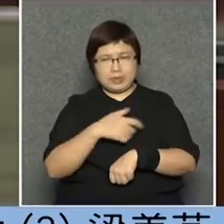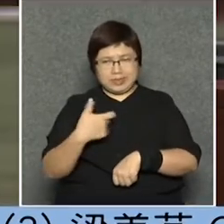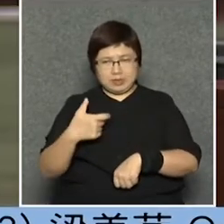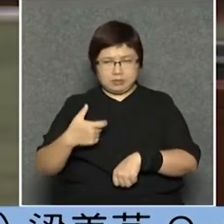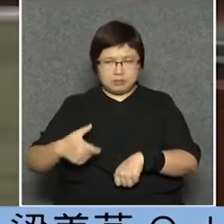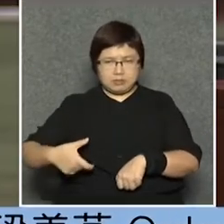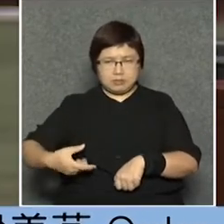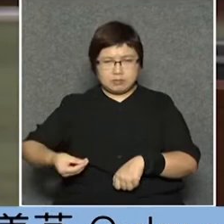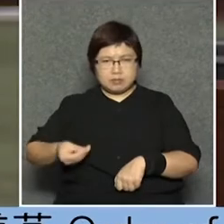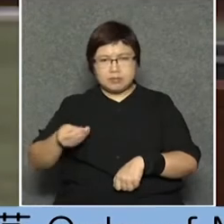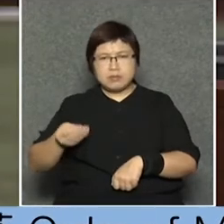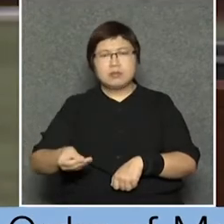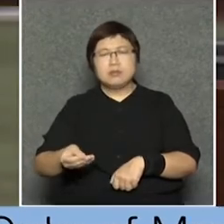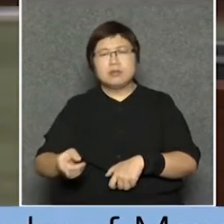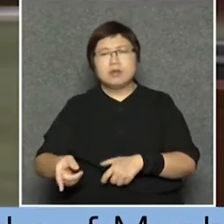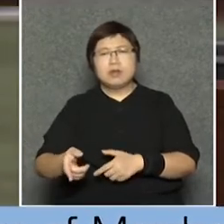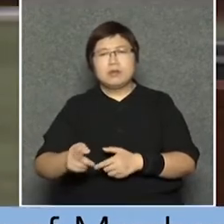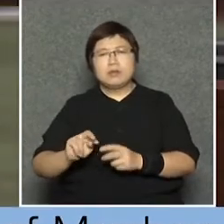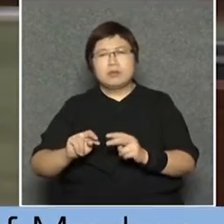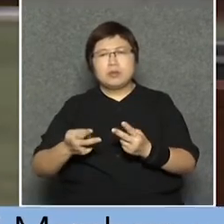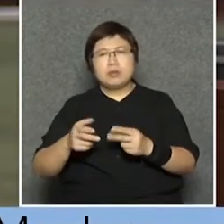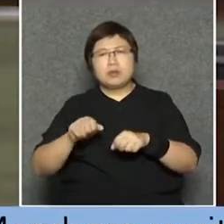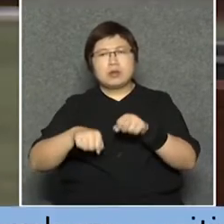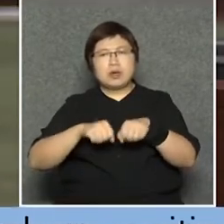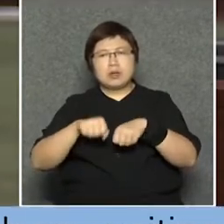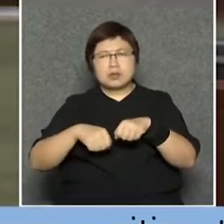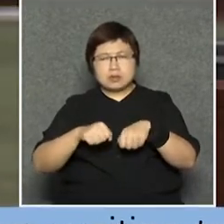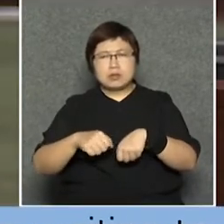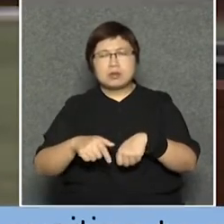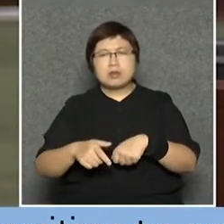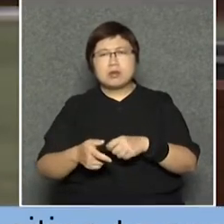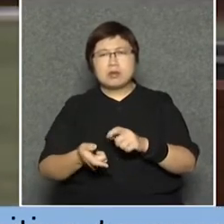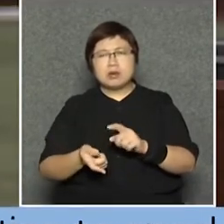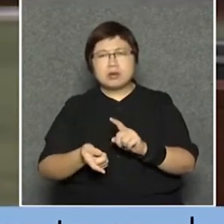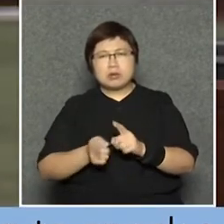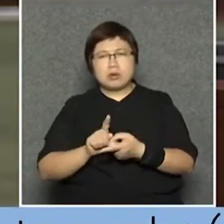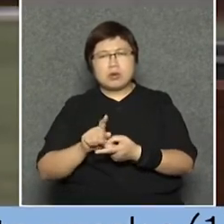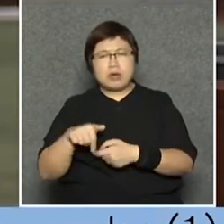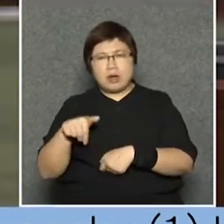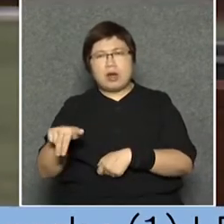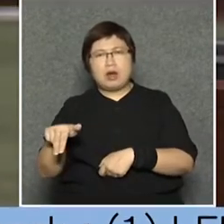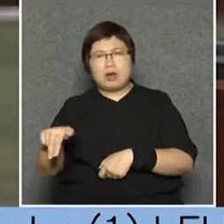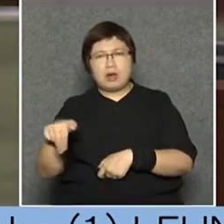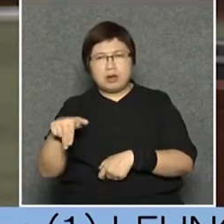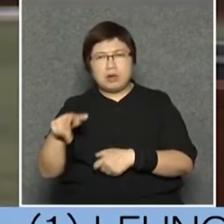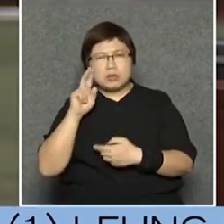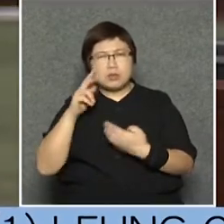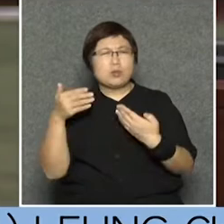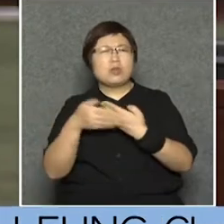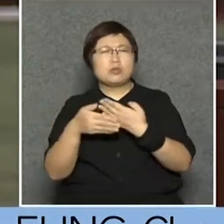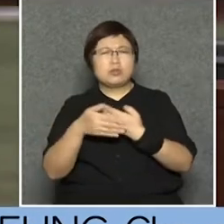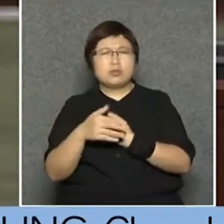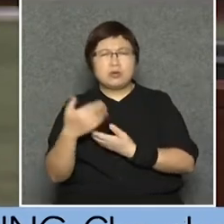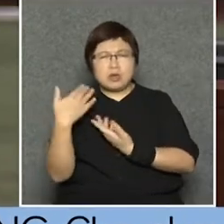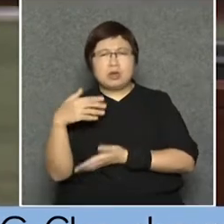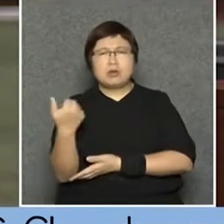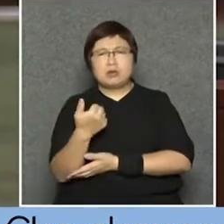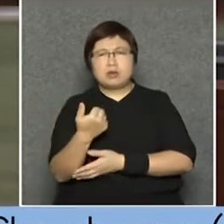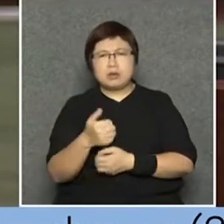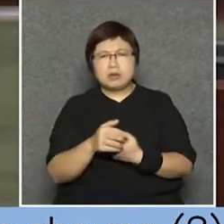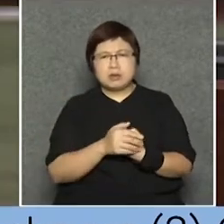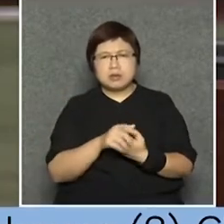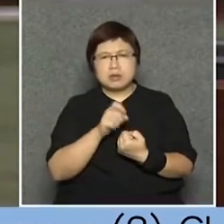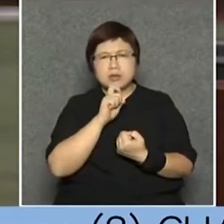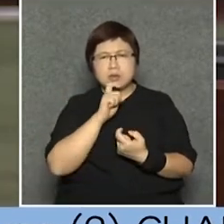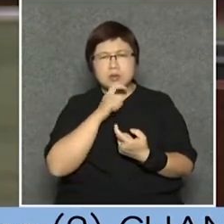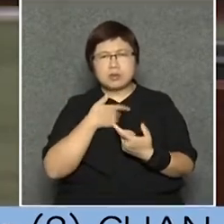是去令到單車作為一個代步工具，即是說一個運輸的工具，或者有些人叫出行